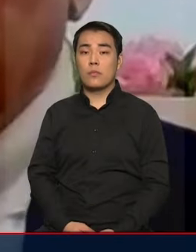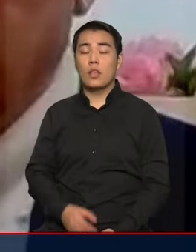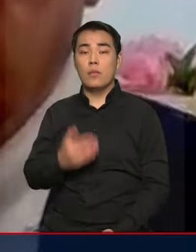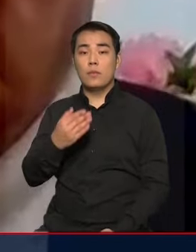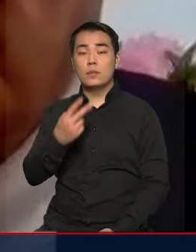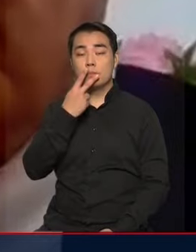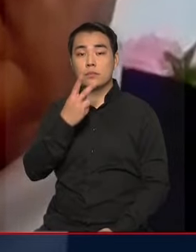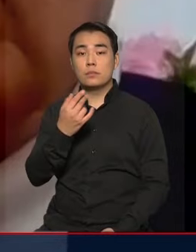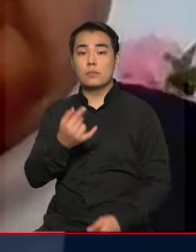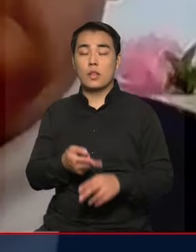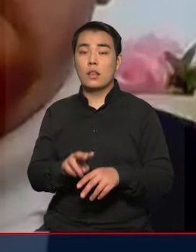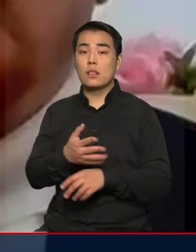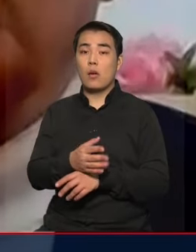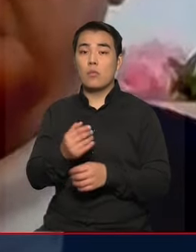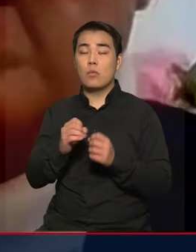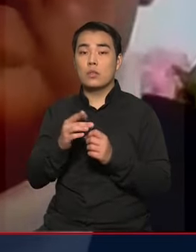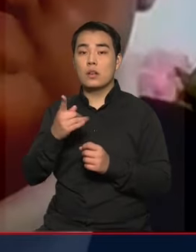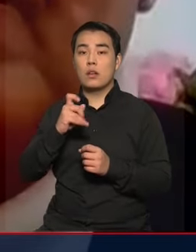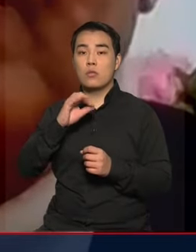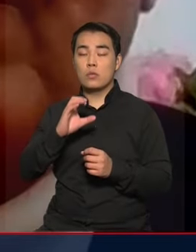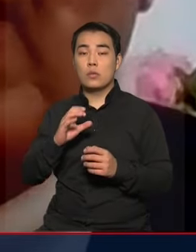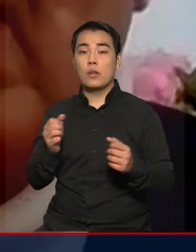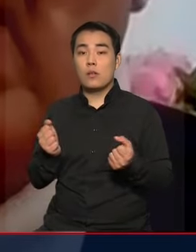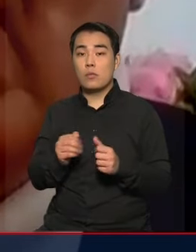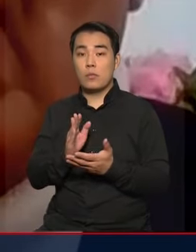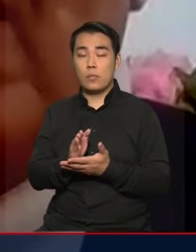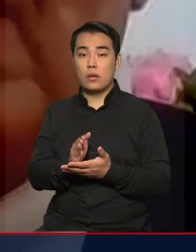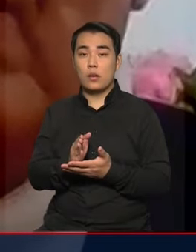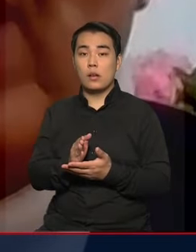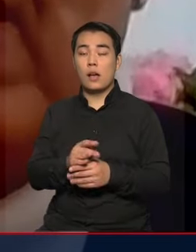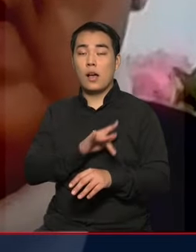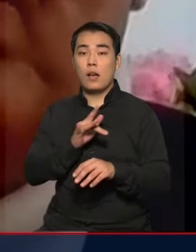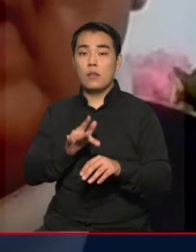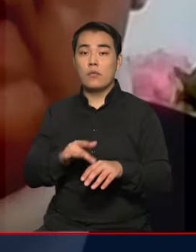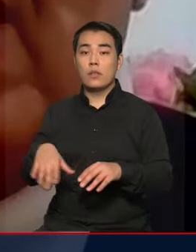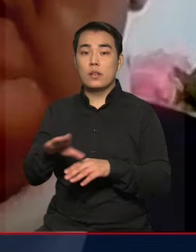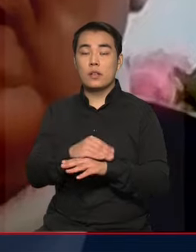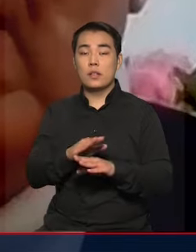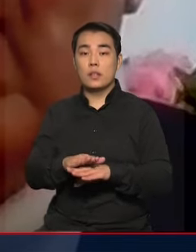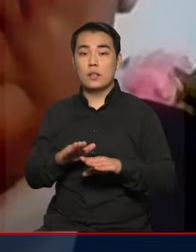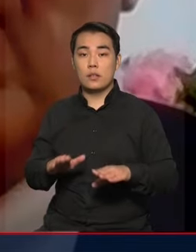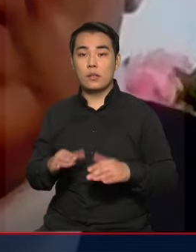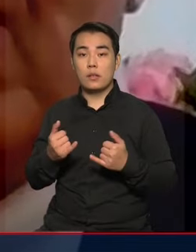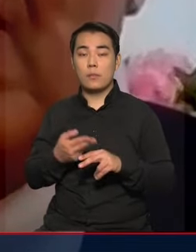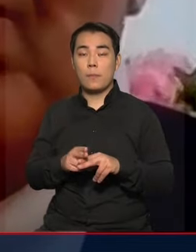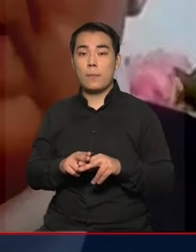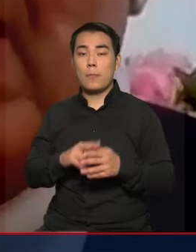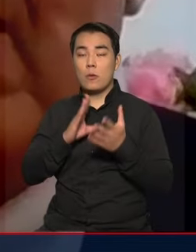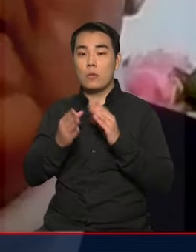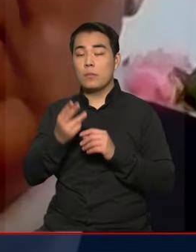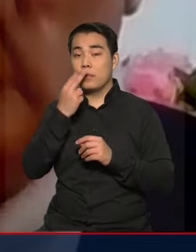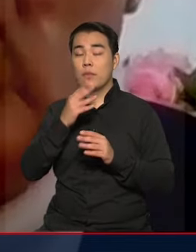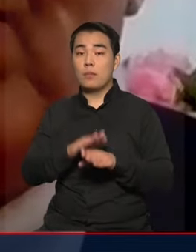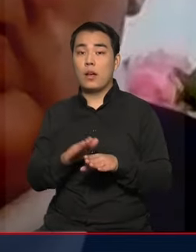қараңыз, далада 14 градус аяз. Қаланың барлығы балаларын, кішкентай жас